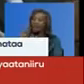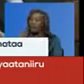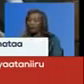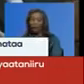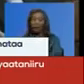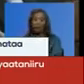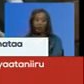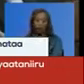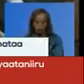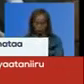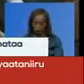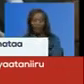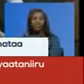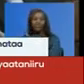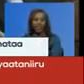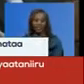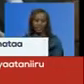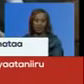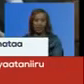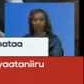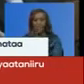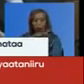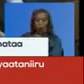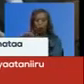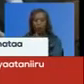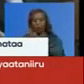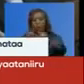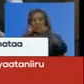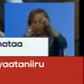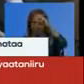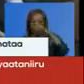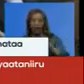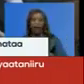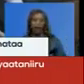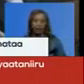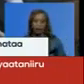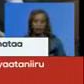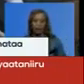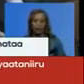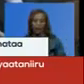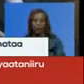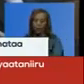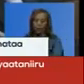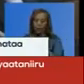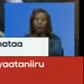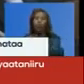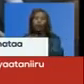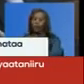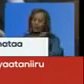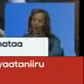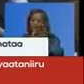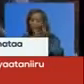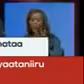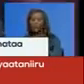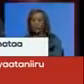በ1994 ዓ.ም በኮምፒውተር ኢንጂነሪንግ ከማይክሮሊንክ ኢንፎርሜሽን ኮሌጅ የመጀመሪያ ዲግሪ ያላቸው፣ የስራና የፖለቲካ ተሳትፏቸውን